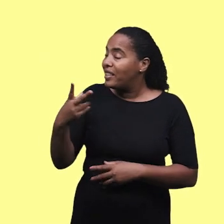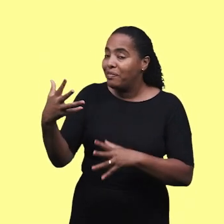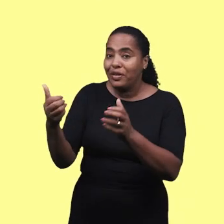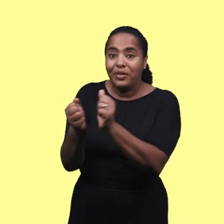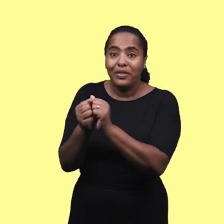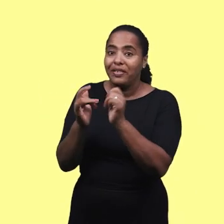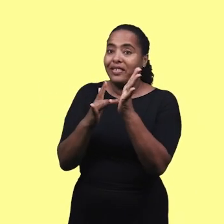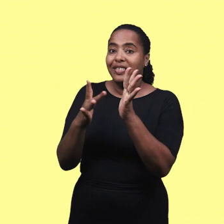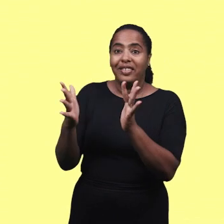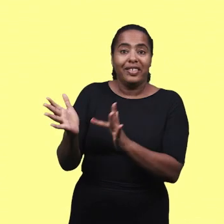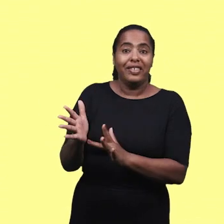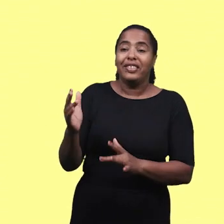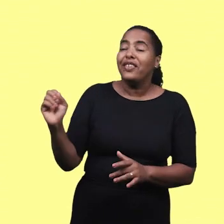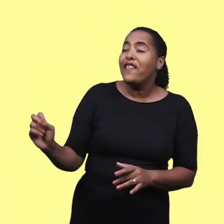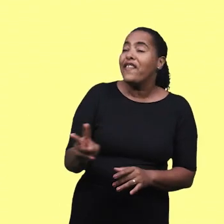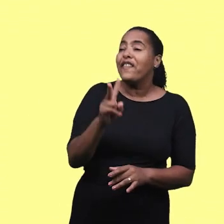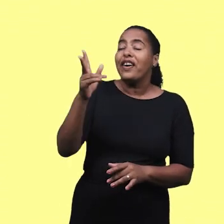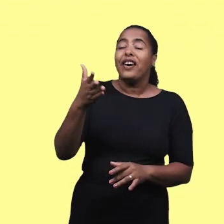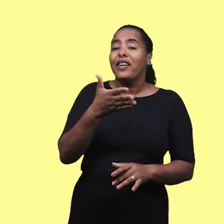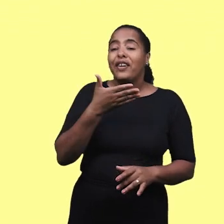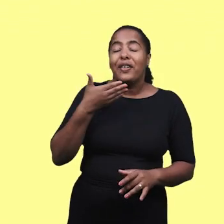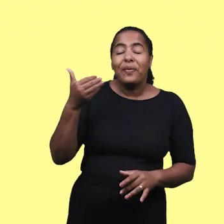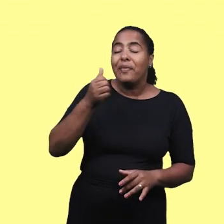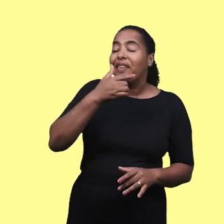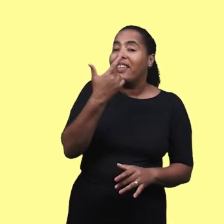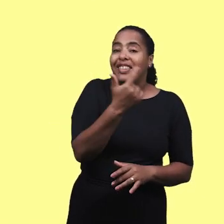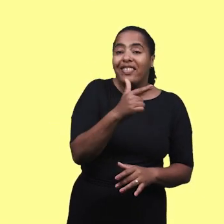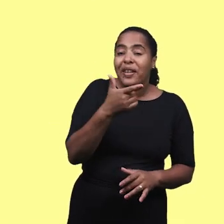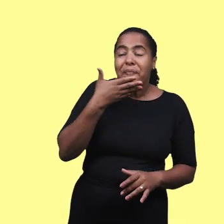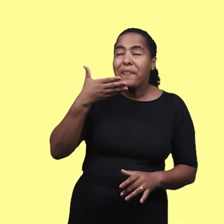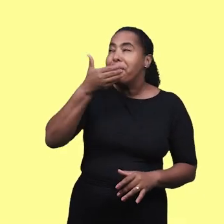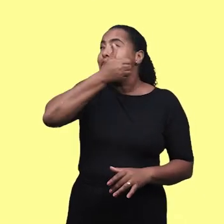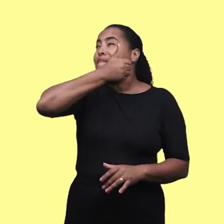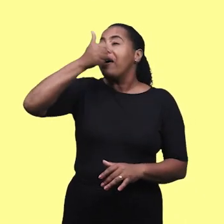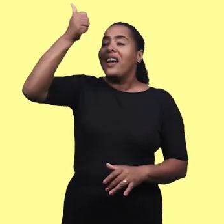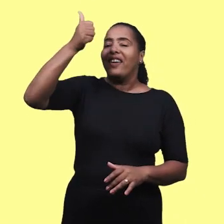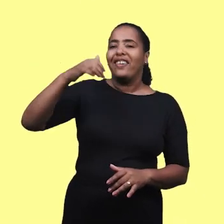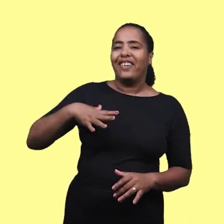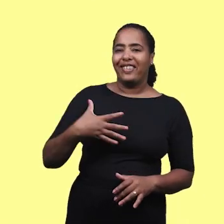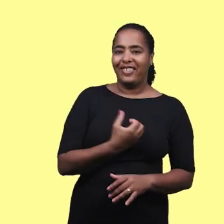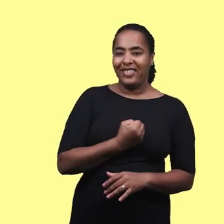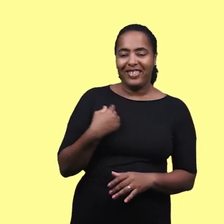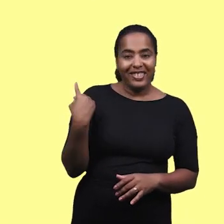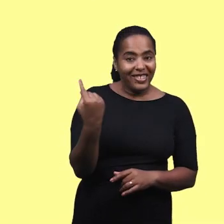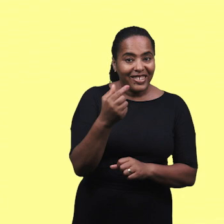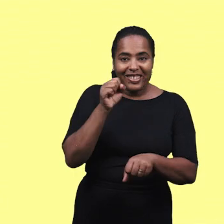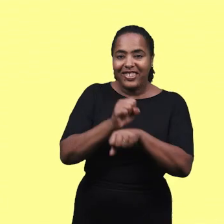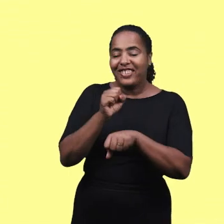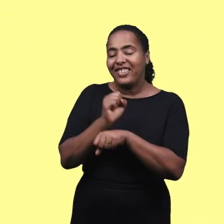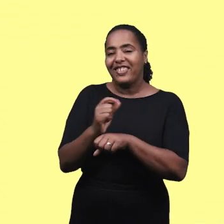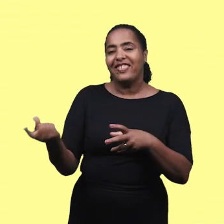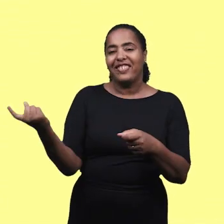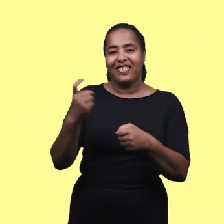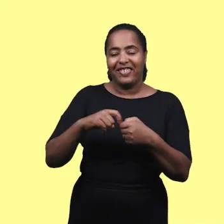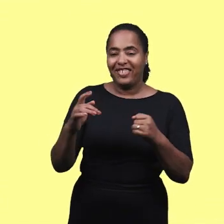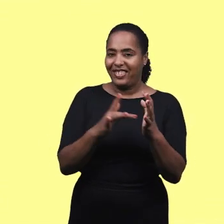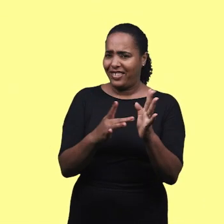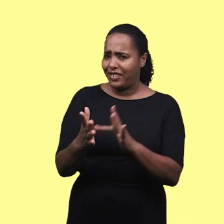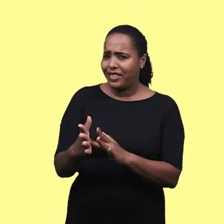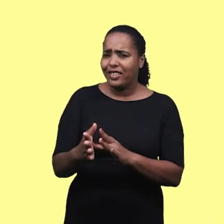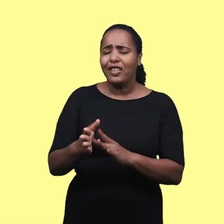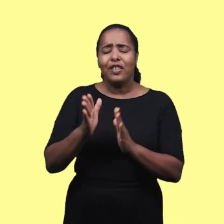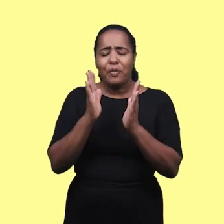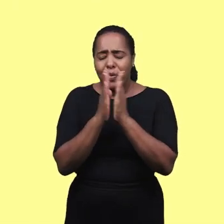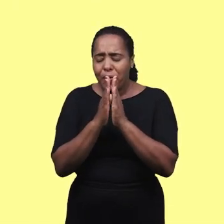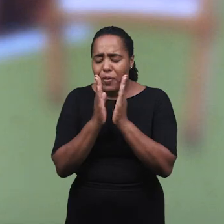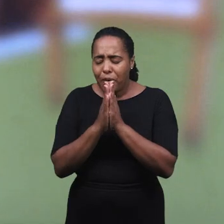puisse vivre éternellement avec lui. Il n'a rien de plus précieux que le salut. Et aujourd'hui, nous attendons le retour de Jésus